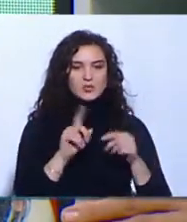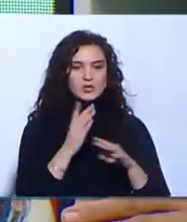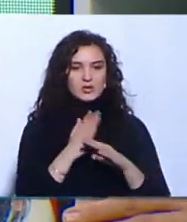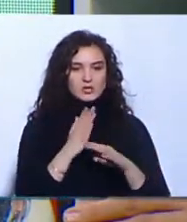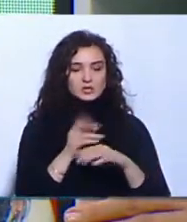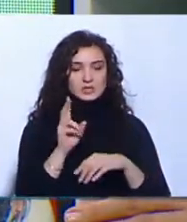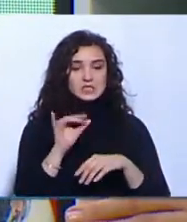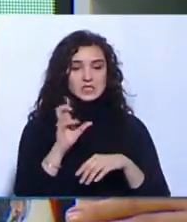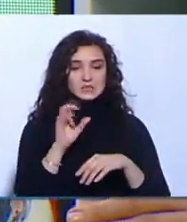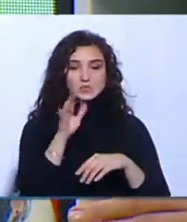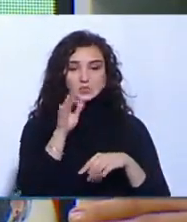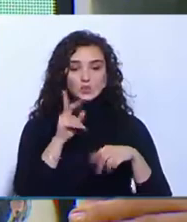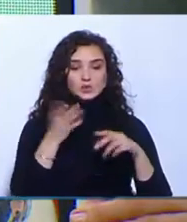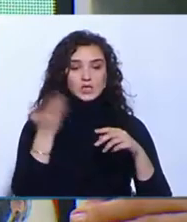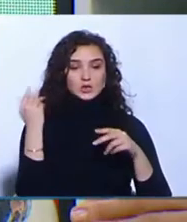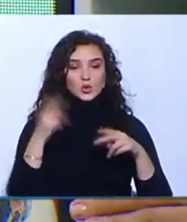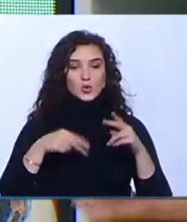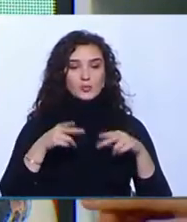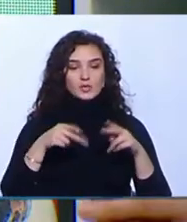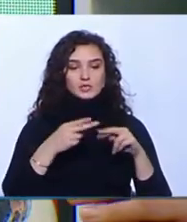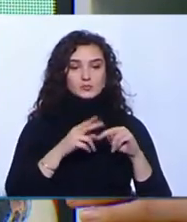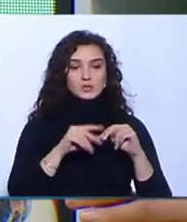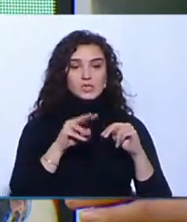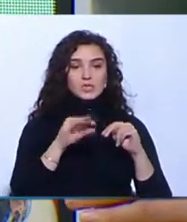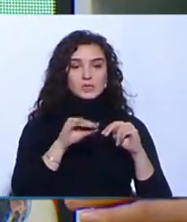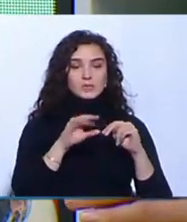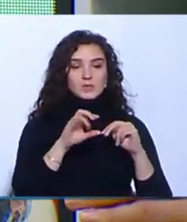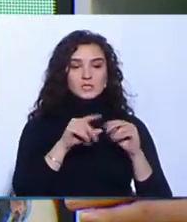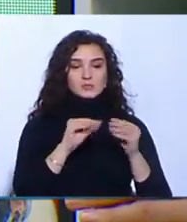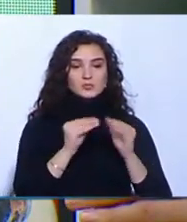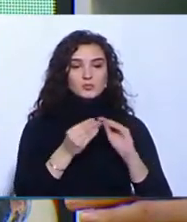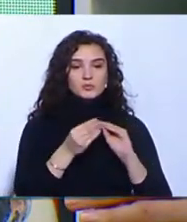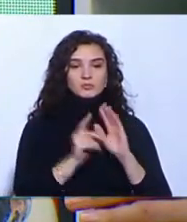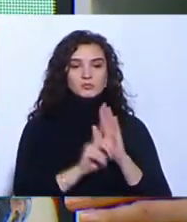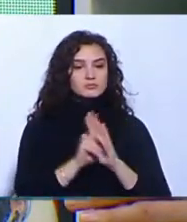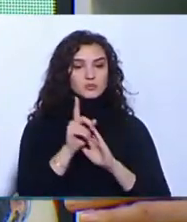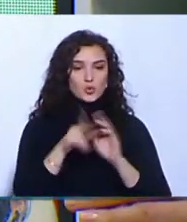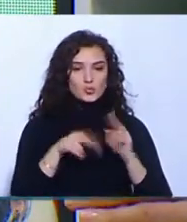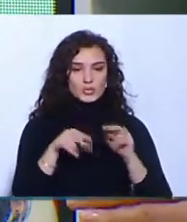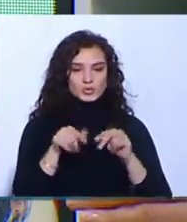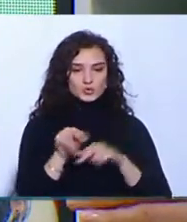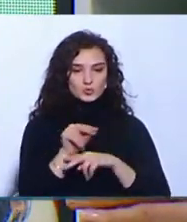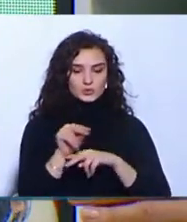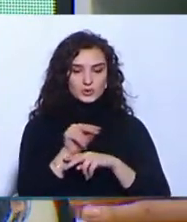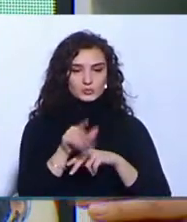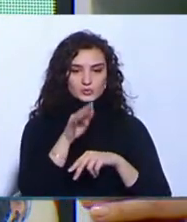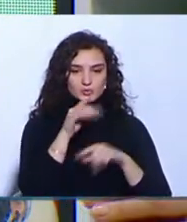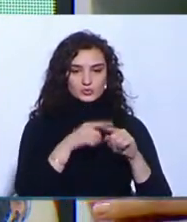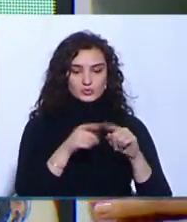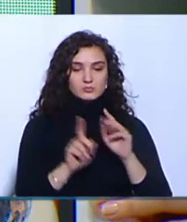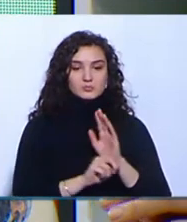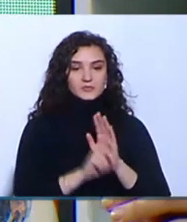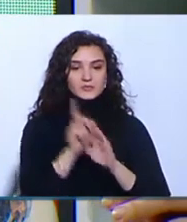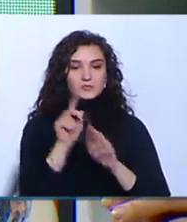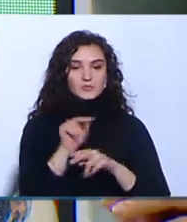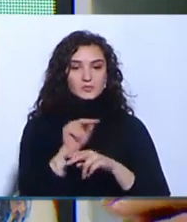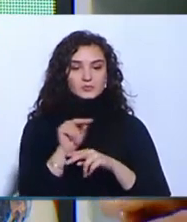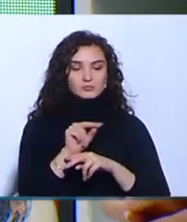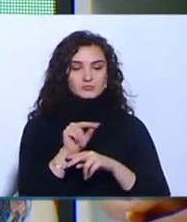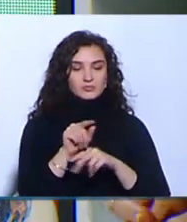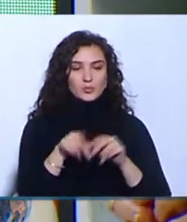თავდაპირველად კიბოს დროს ოპერაციები, იმიტომ ლიმფედემის პრობლემა ონკოლოგიაში ამოვიდა ოპერაციული კუნალობის შემდეგ. თავდაპირველად ოპერაციები კიბოს